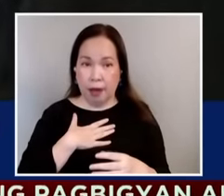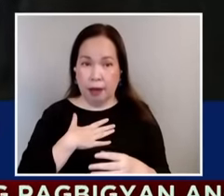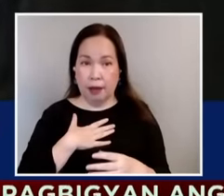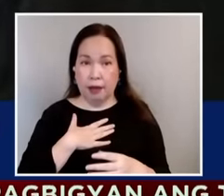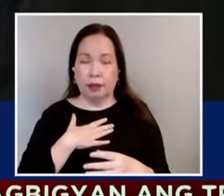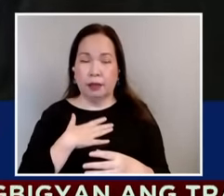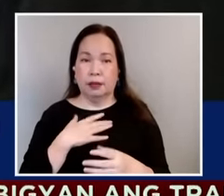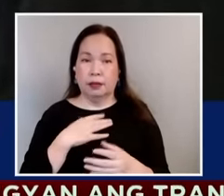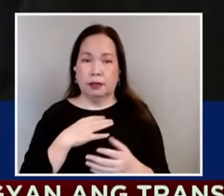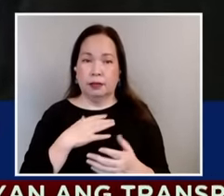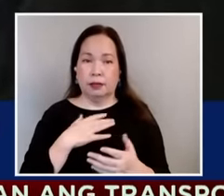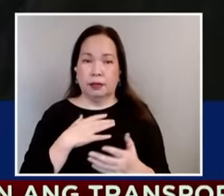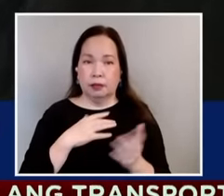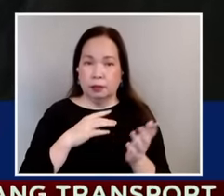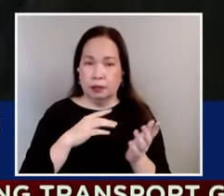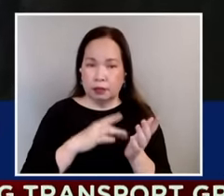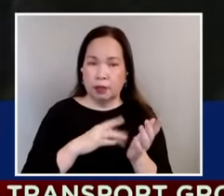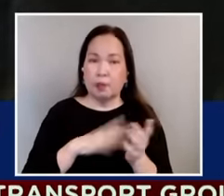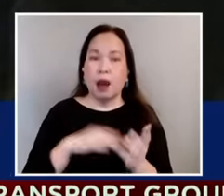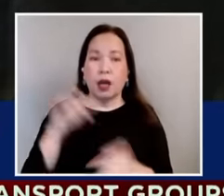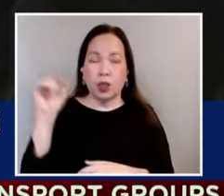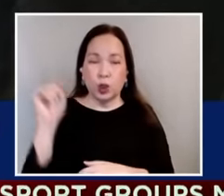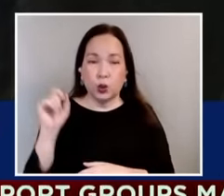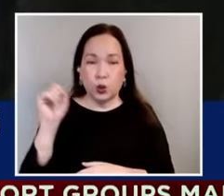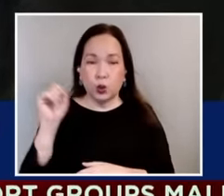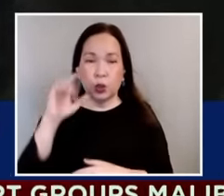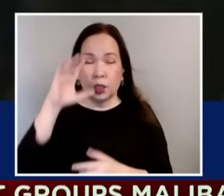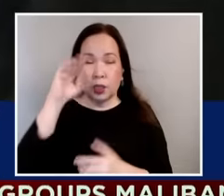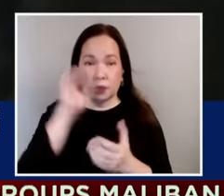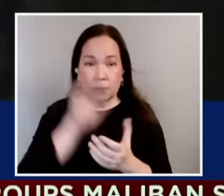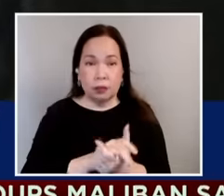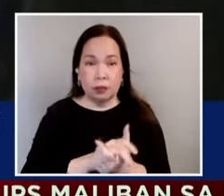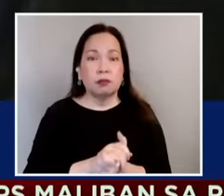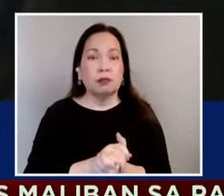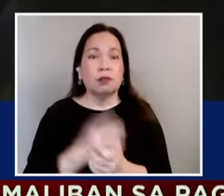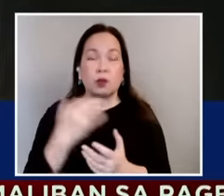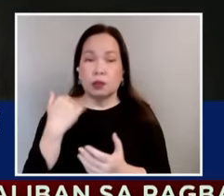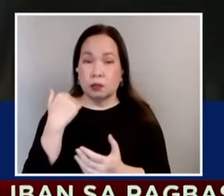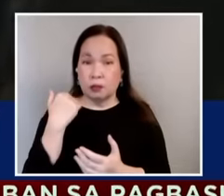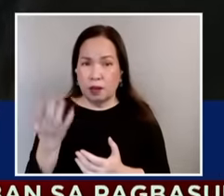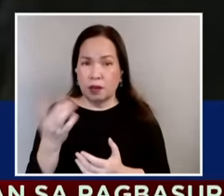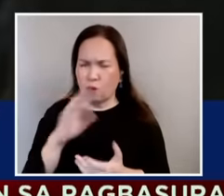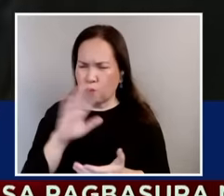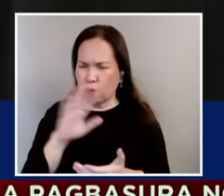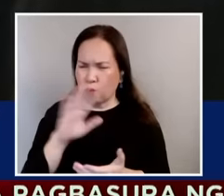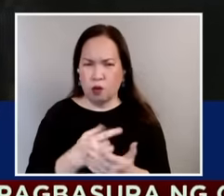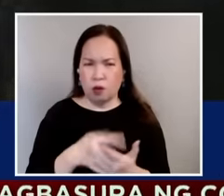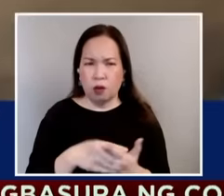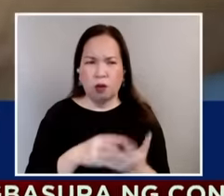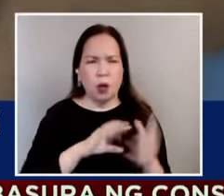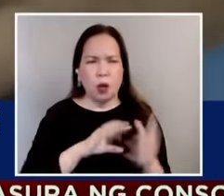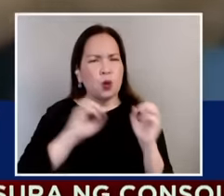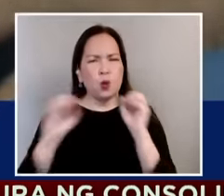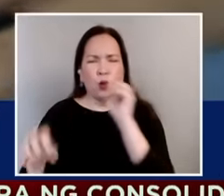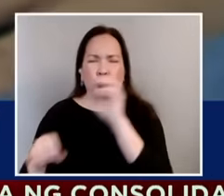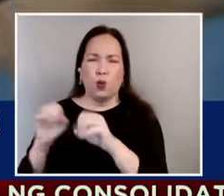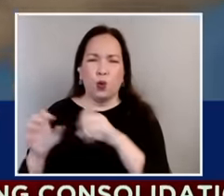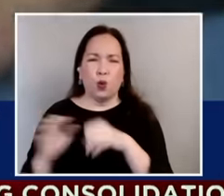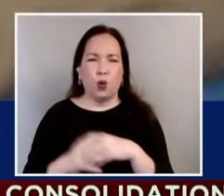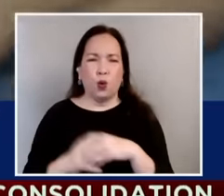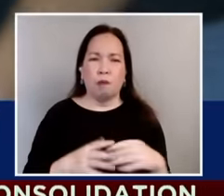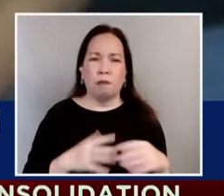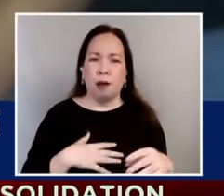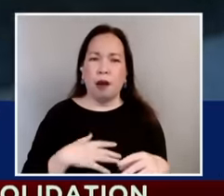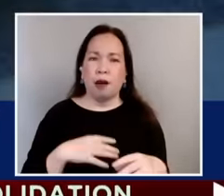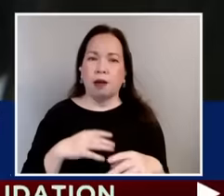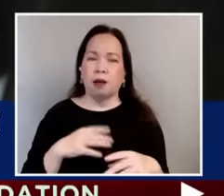yung mga naging insurance ng asawa ko na nakuha nung namatay na siya. Doon napunta lahat. Yung biyenan ko, account ng biyenan ko,